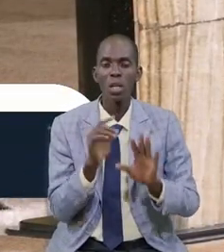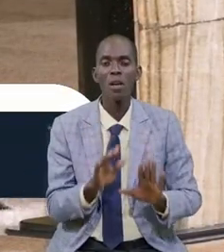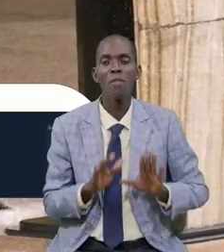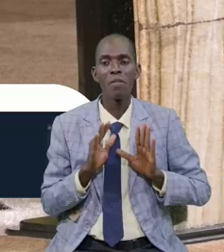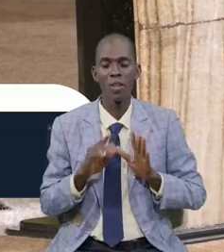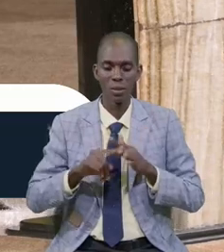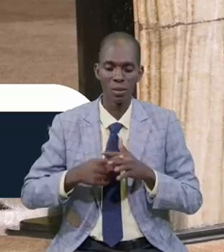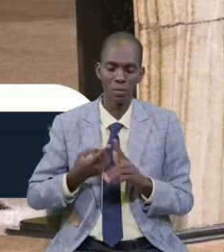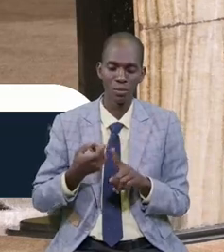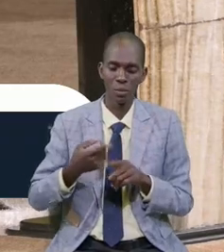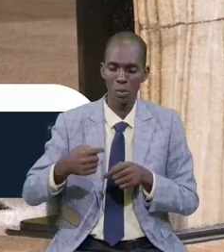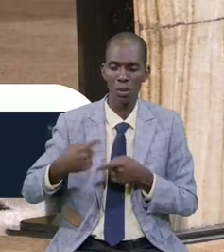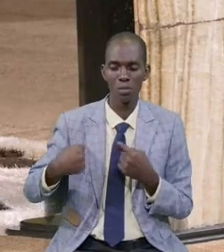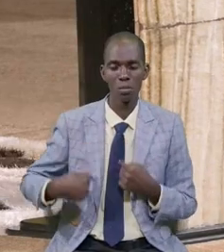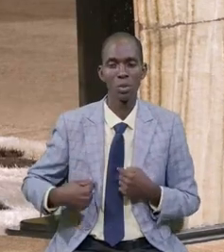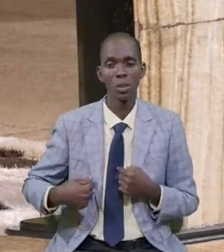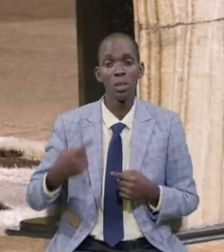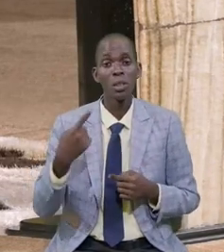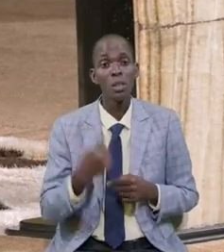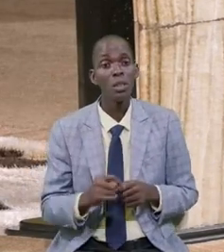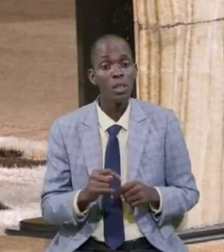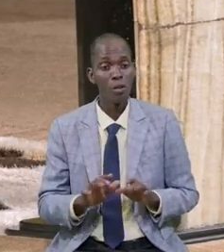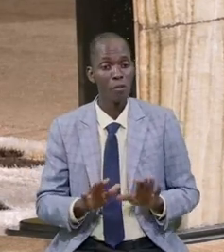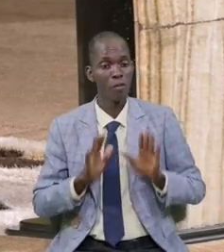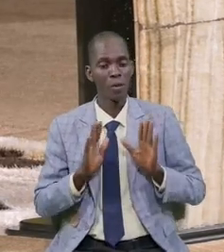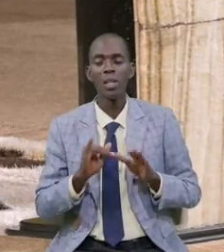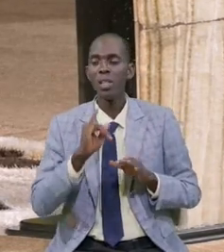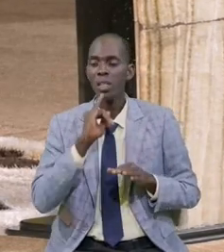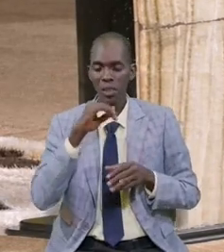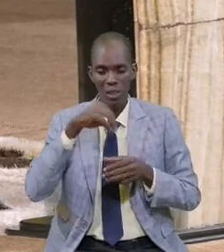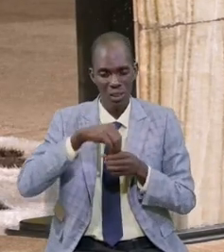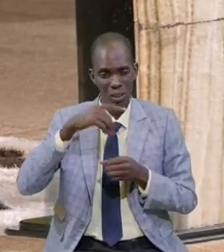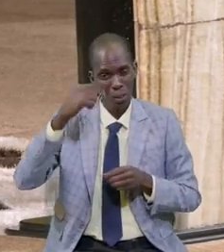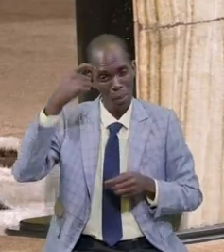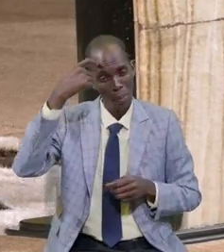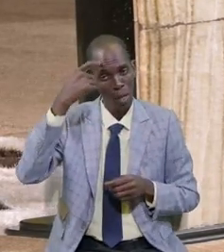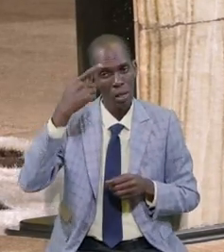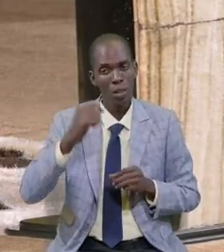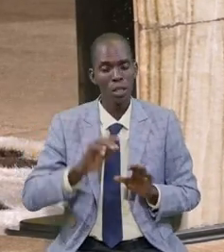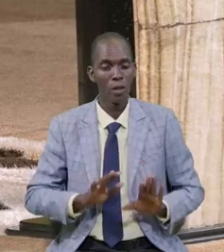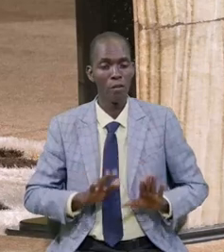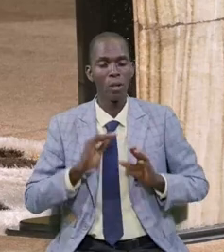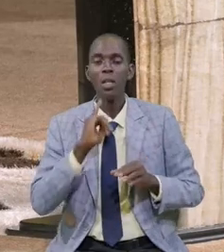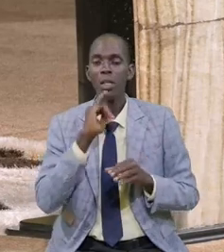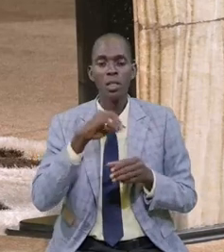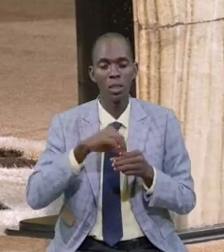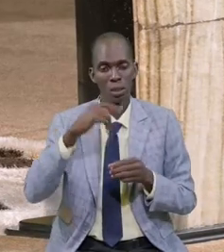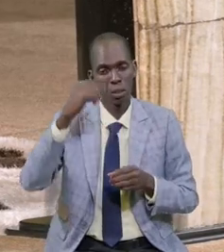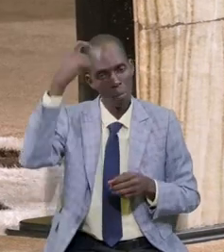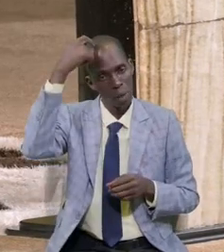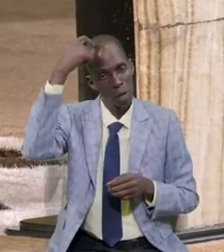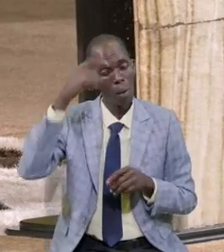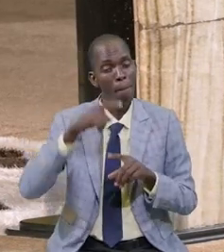le cœur. La peur, c'est dans l'esprit. La peur, c'est dans le cerveau. Mais